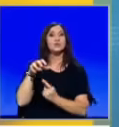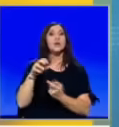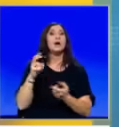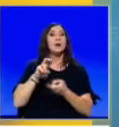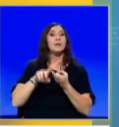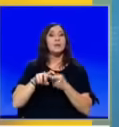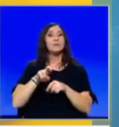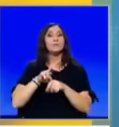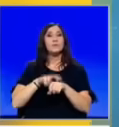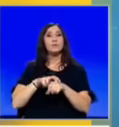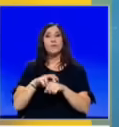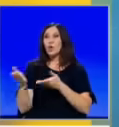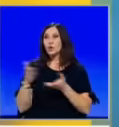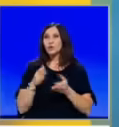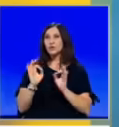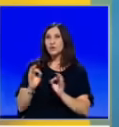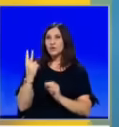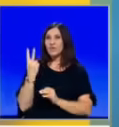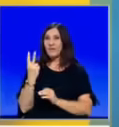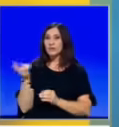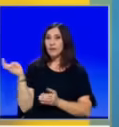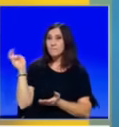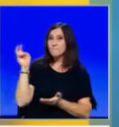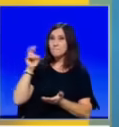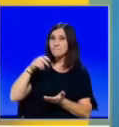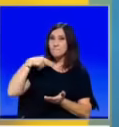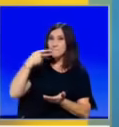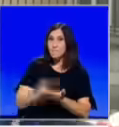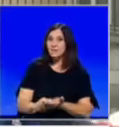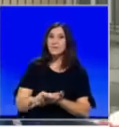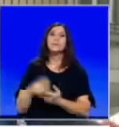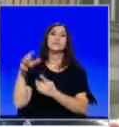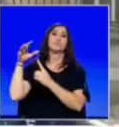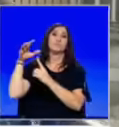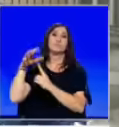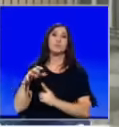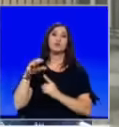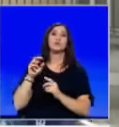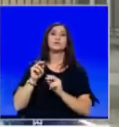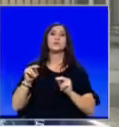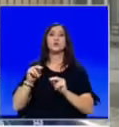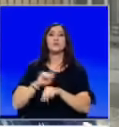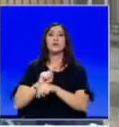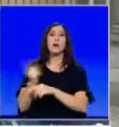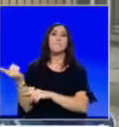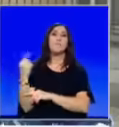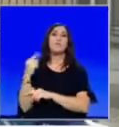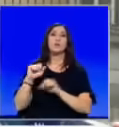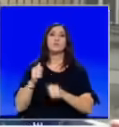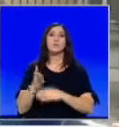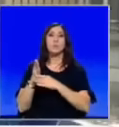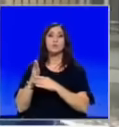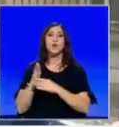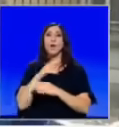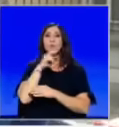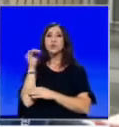че падналите са парашутисти инструктор. Двамата са ранени, веднага повикали бърза помощ. Полицията дойде, понеже малко ни е трудно в Ихтиман с